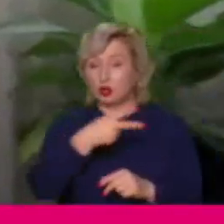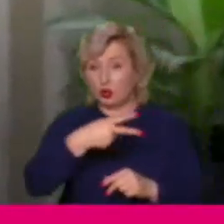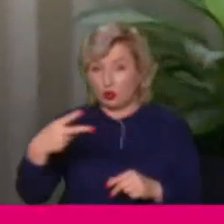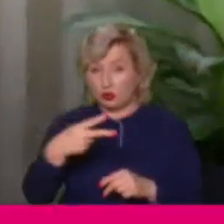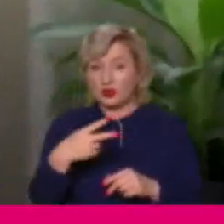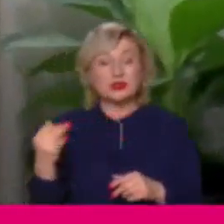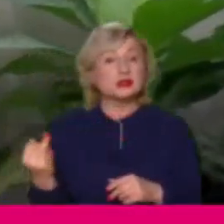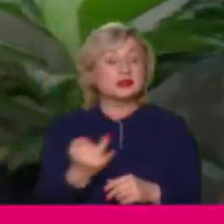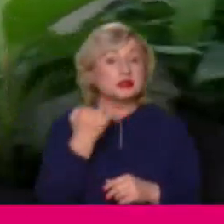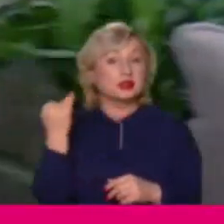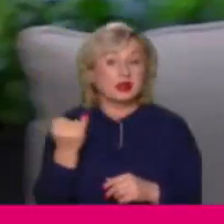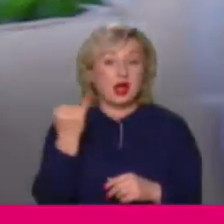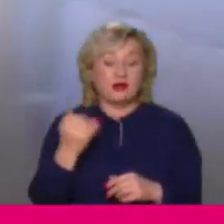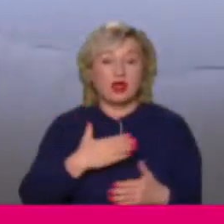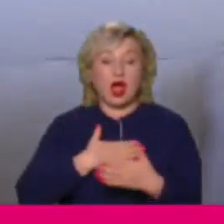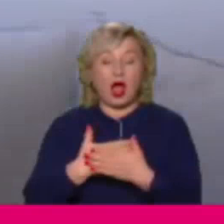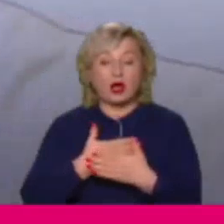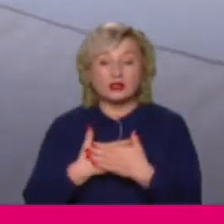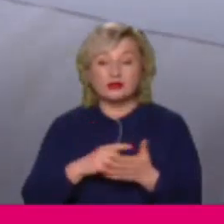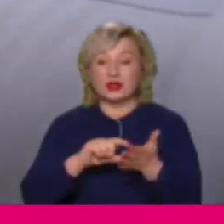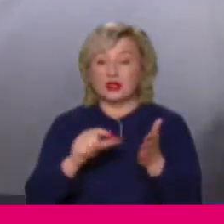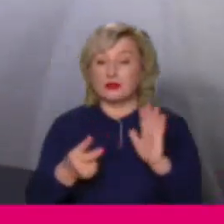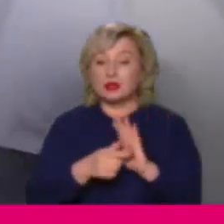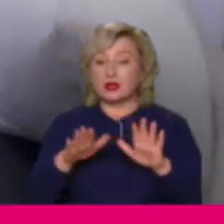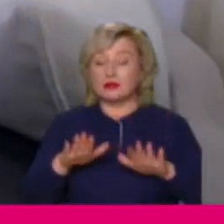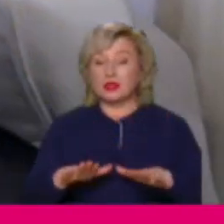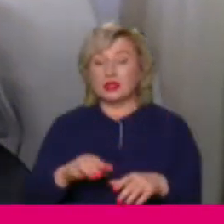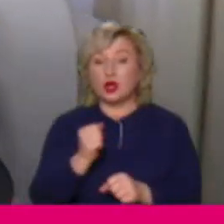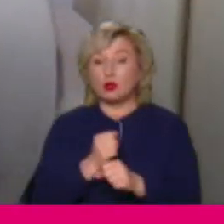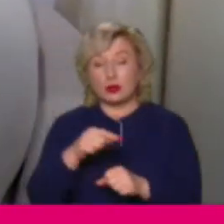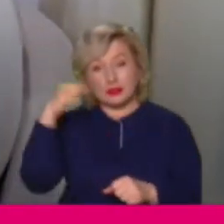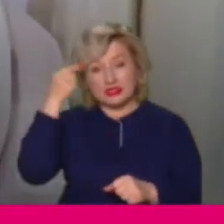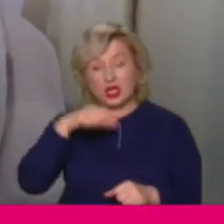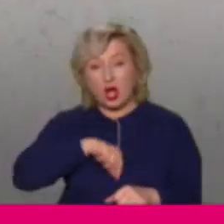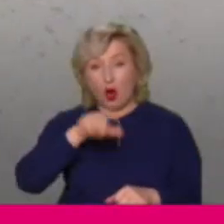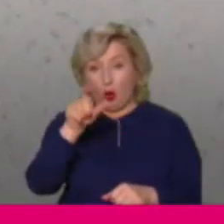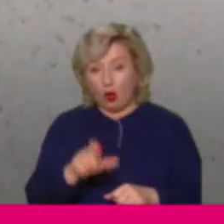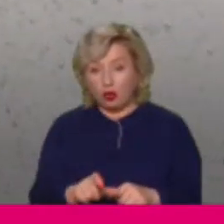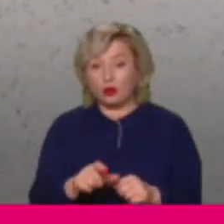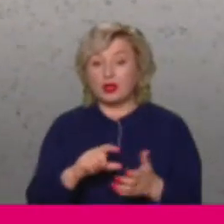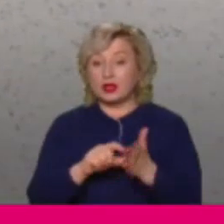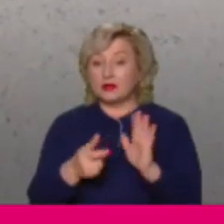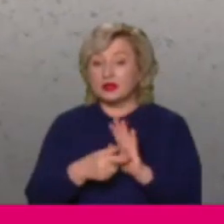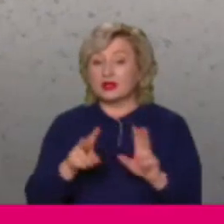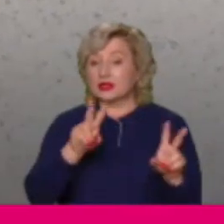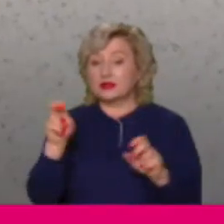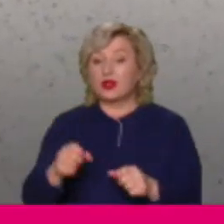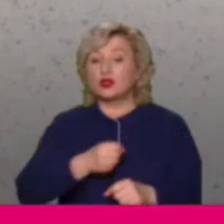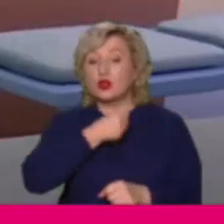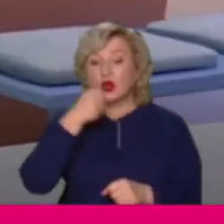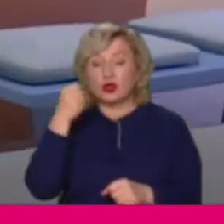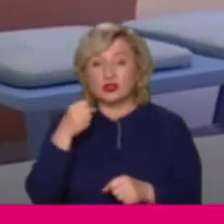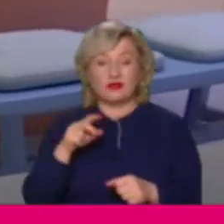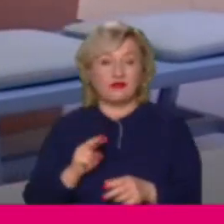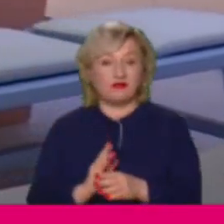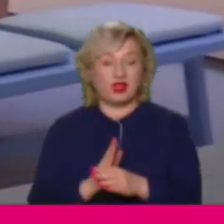дуже цікаві активності і кімнати, місця для роботи з психологами. Кімната, мені дуже подобається назва, дорослим вхід